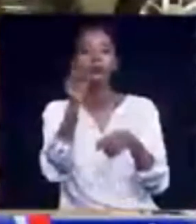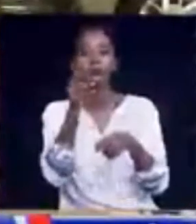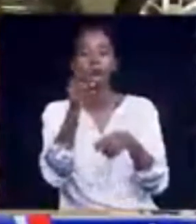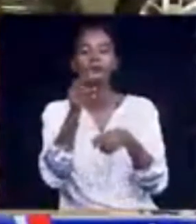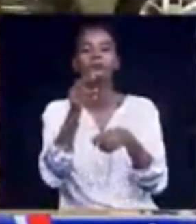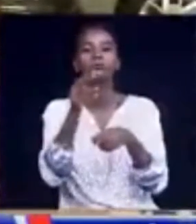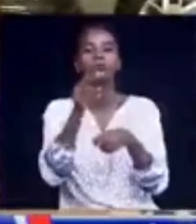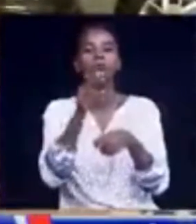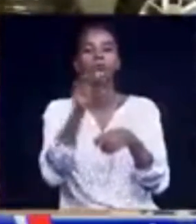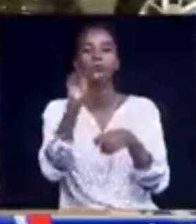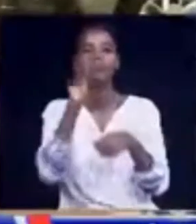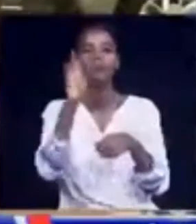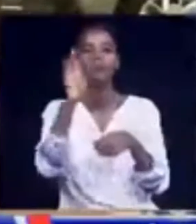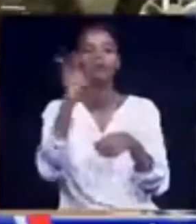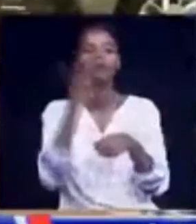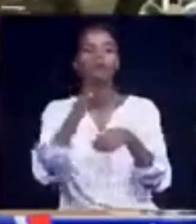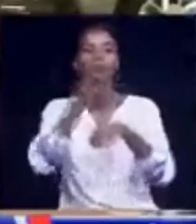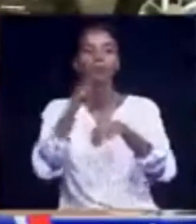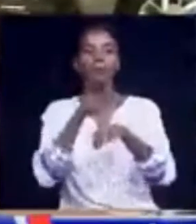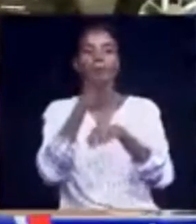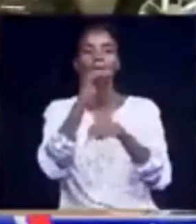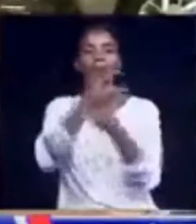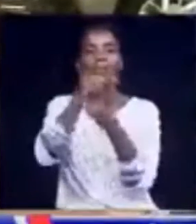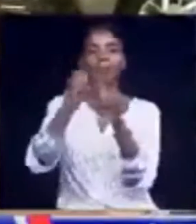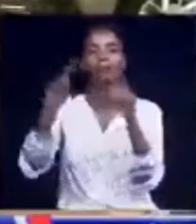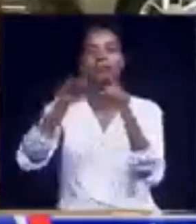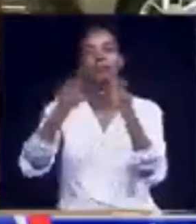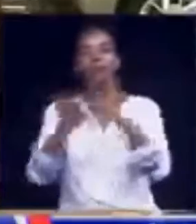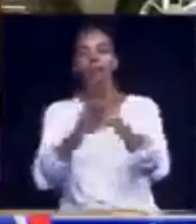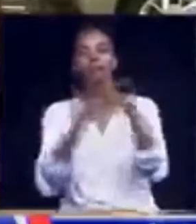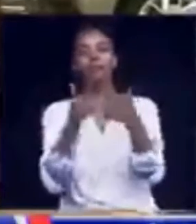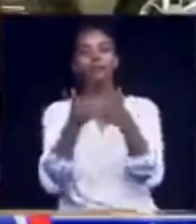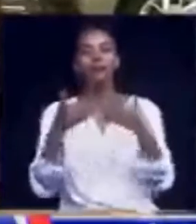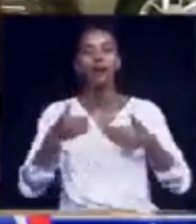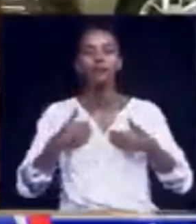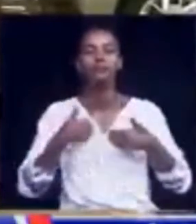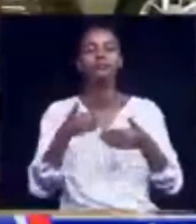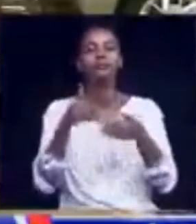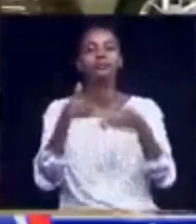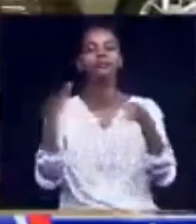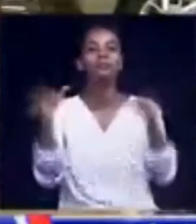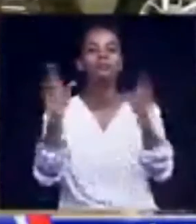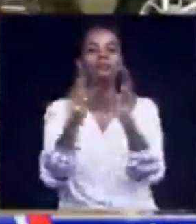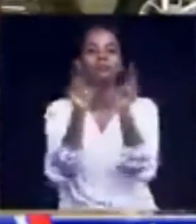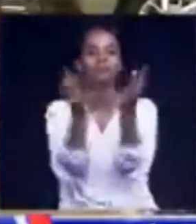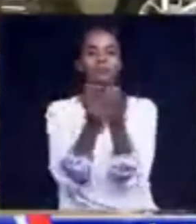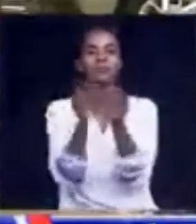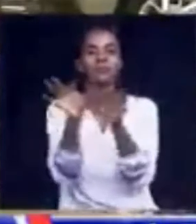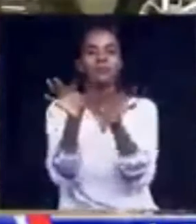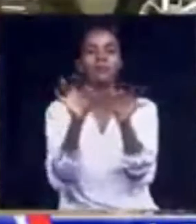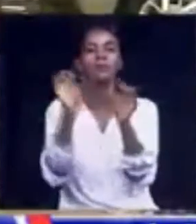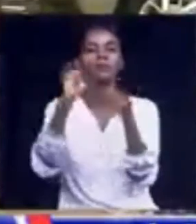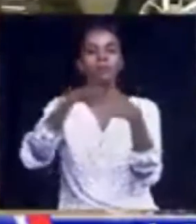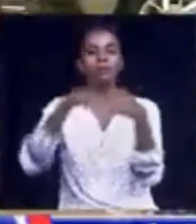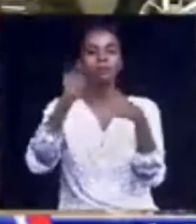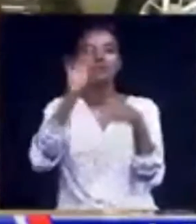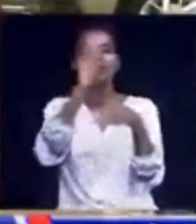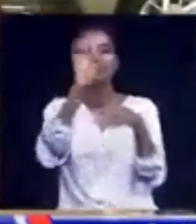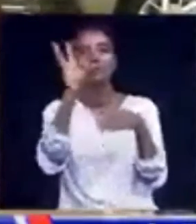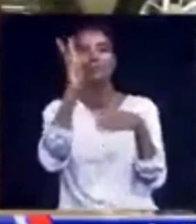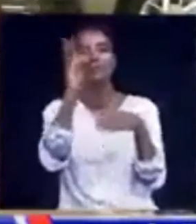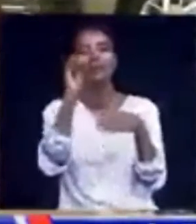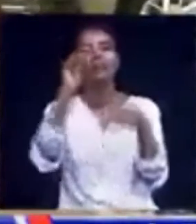ተቋም ከክልል ማዕከል እስከ ታችኛው ድረስ ያለው መዋቅር በማስተባበር በገንዘብ ወደ 760 ሺህ